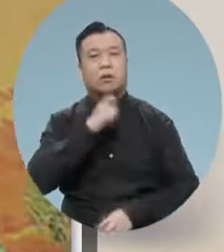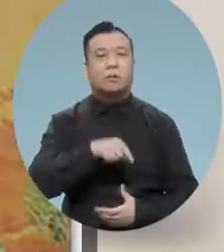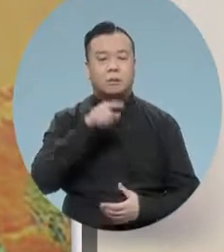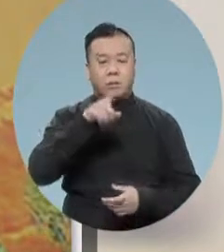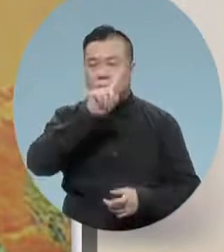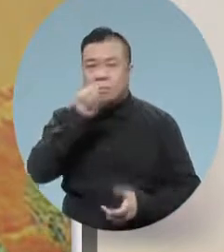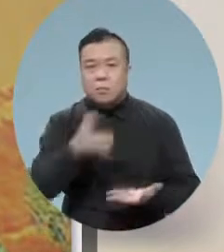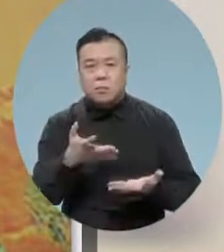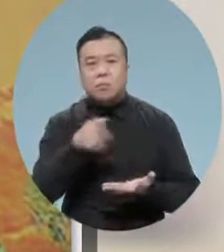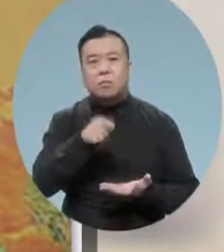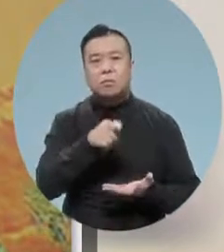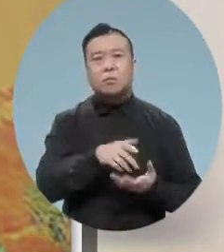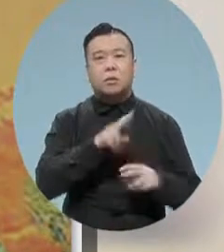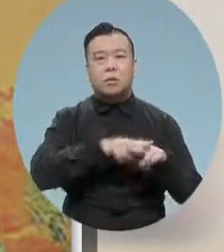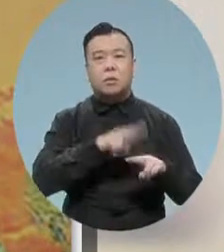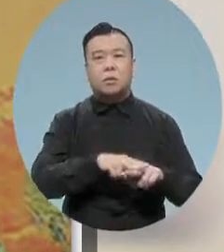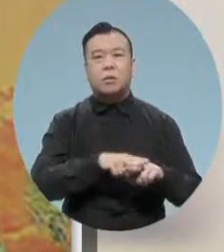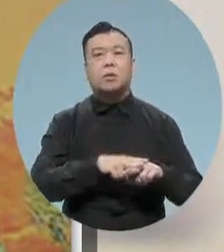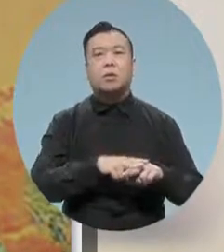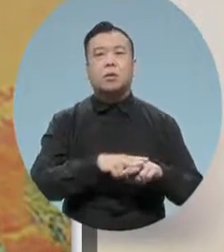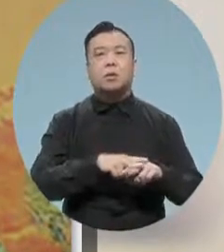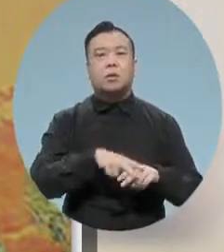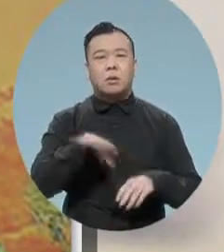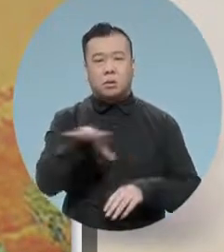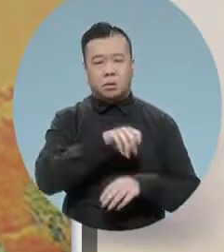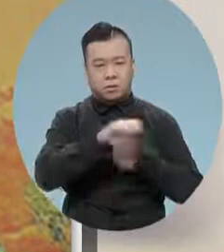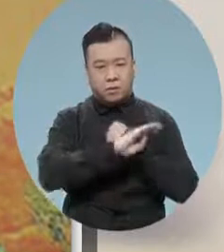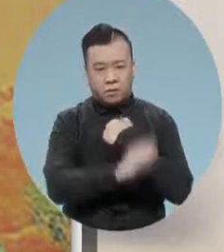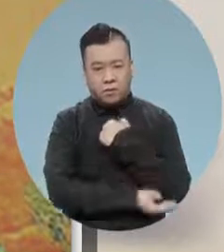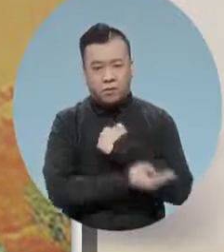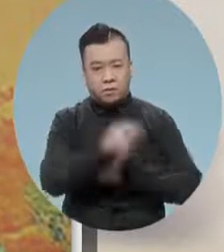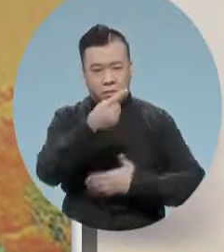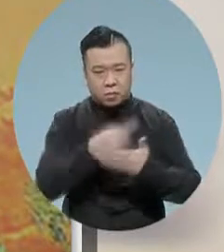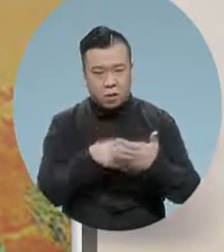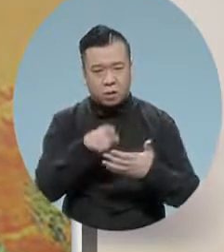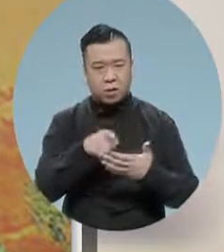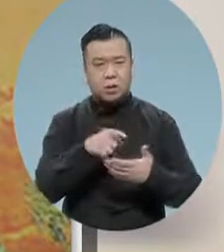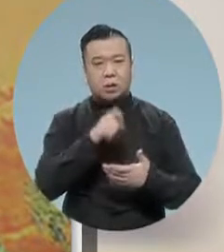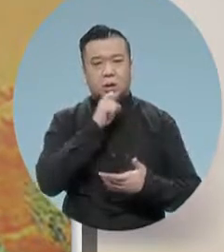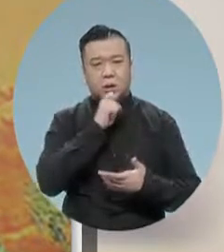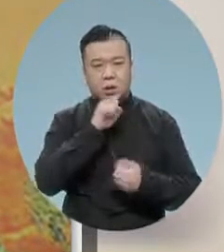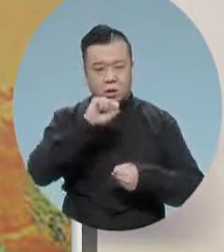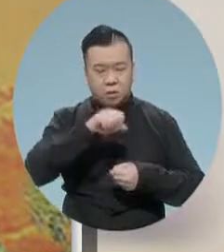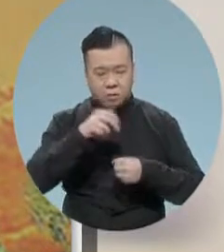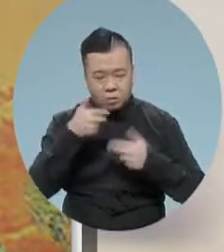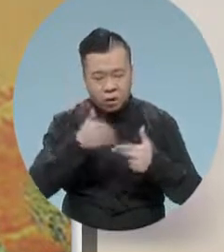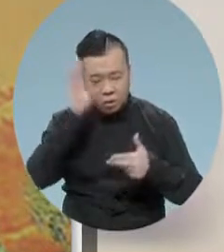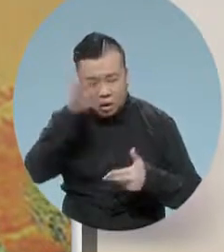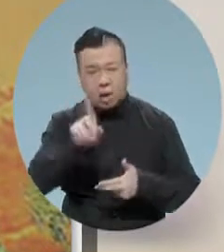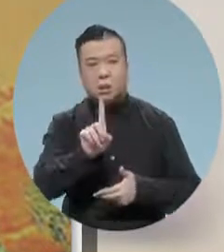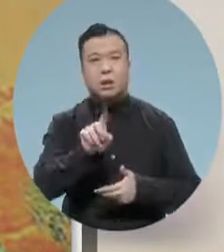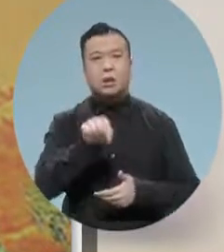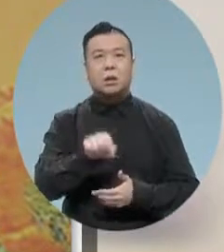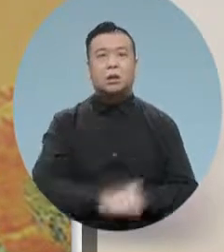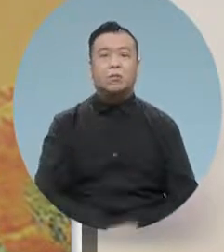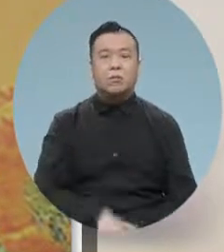为什么中国的整个宪法或者个法律的体制会有这样的走向呢？有几个